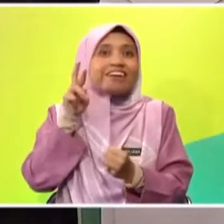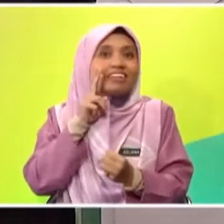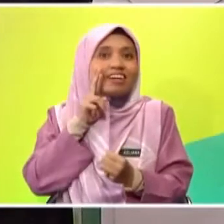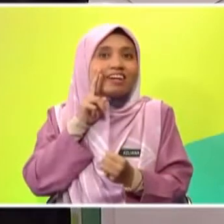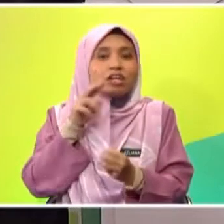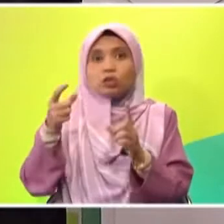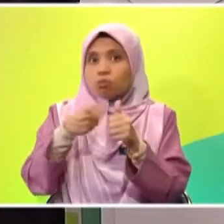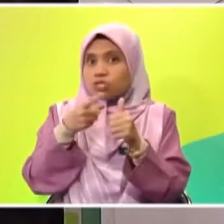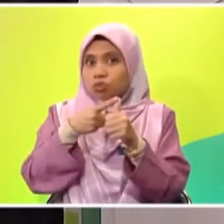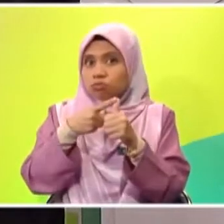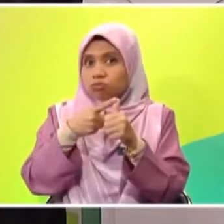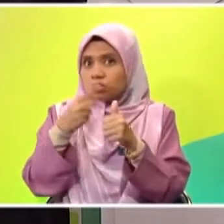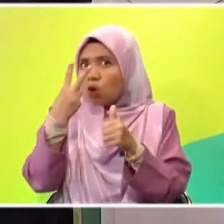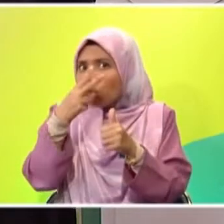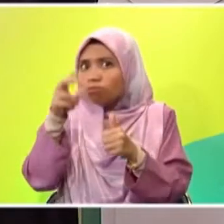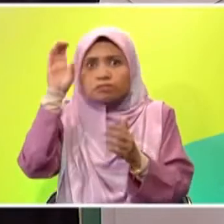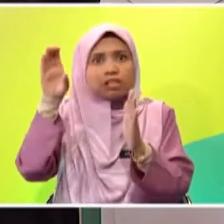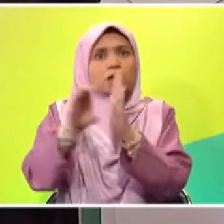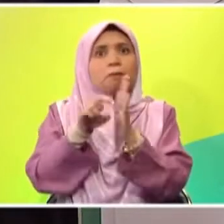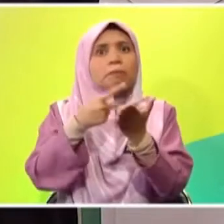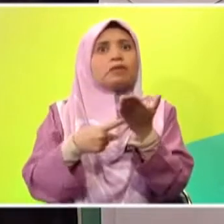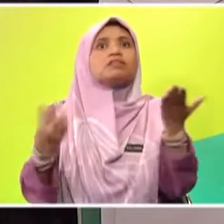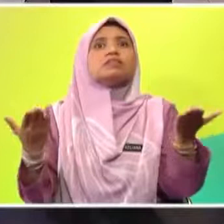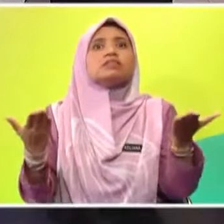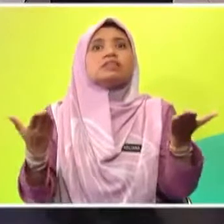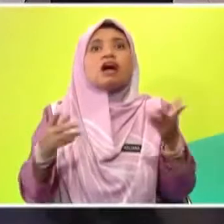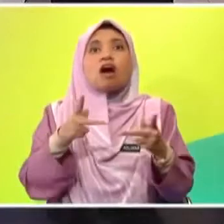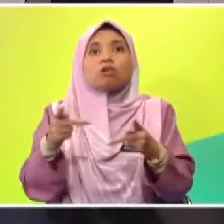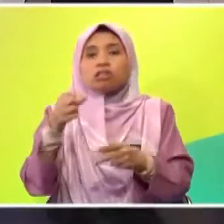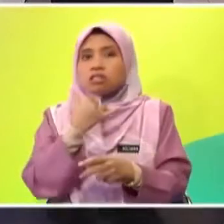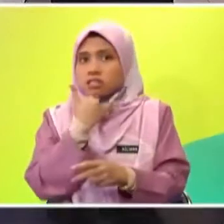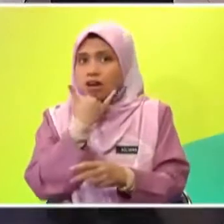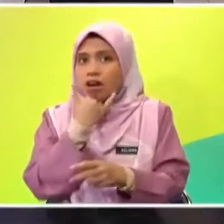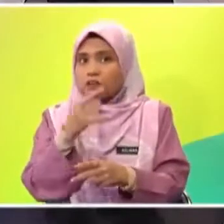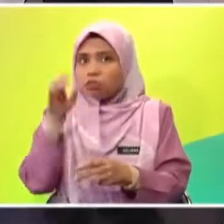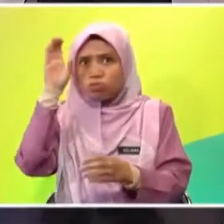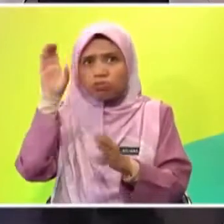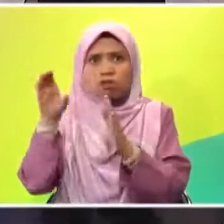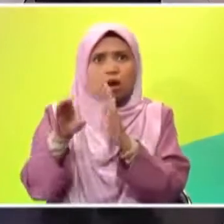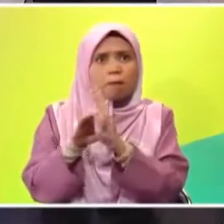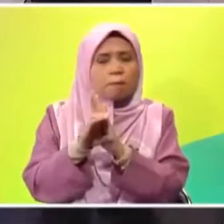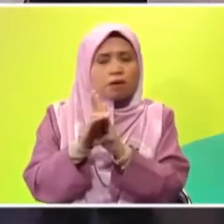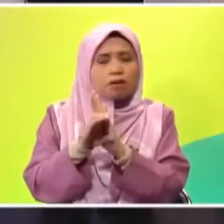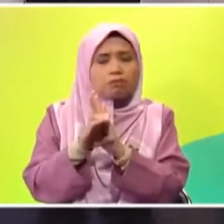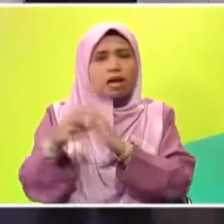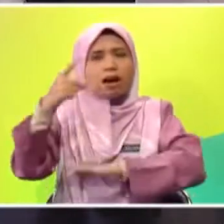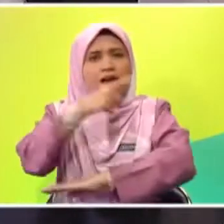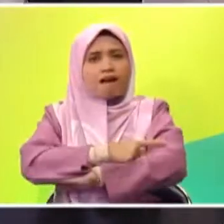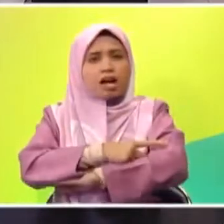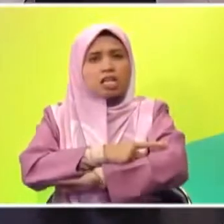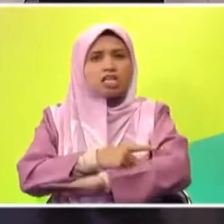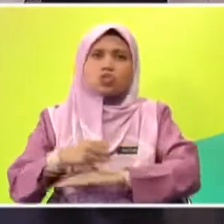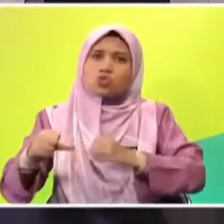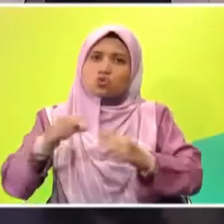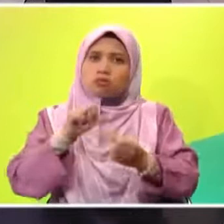Iya pertamanya kinara's ini Gambar apa ini kalau tak salah saya kan sego bila menyentuh tentang topik hari sukan